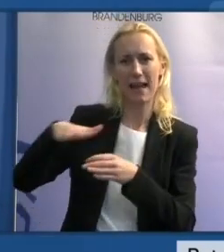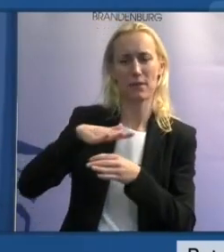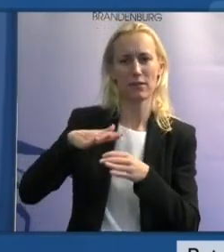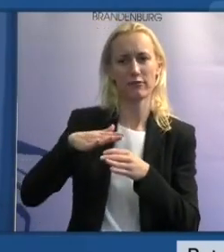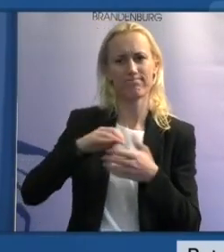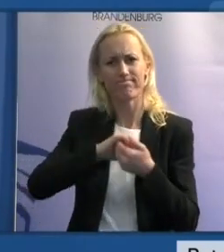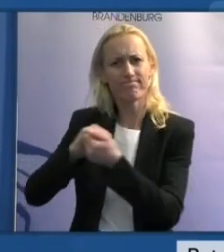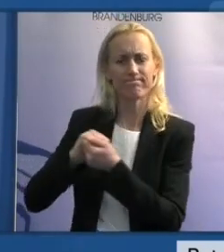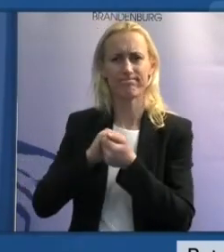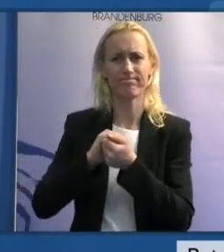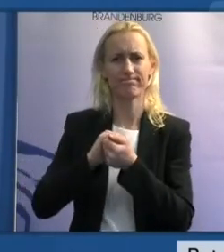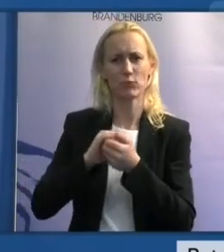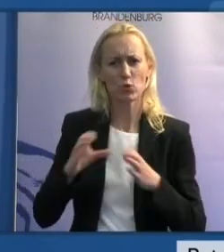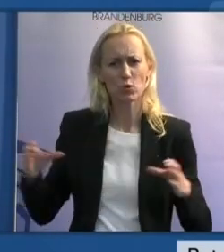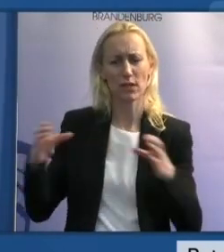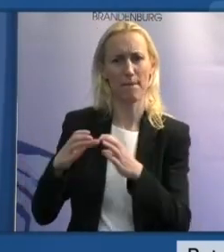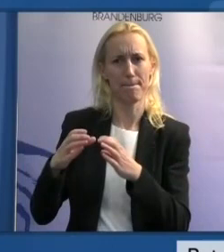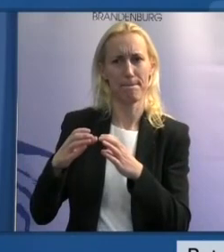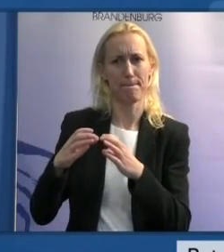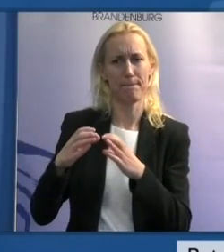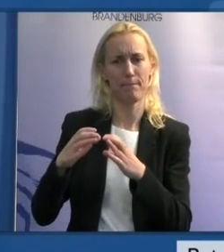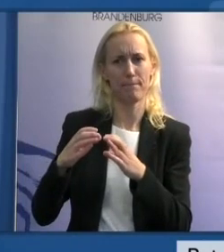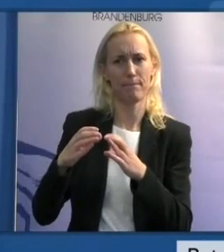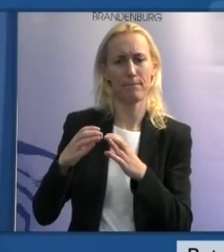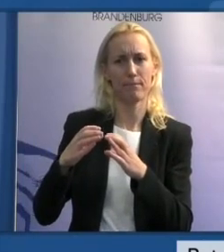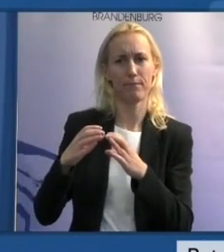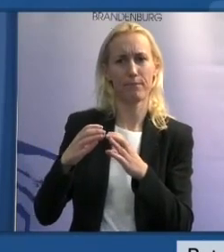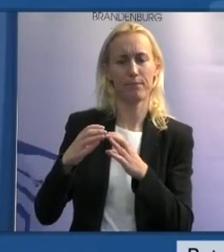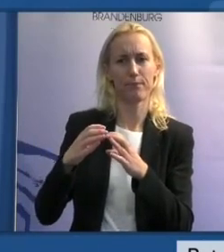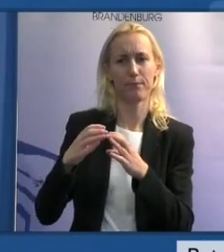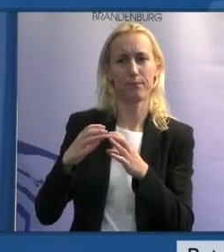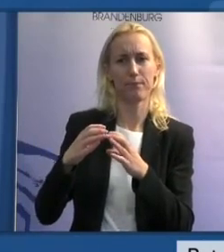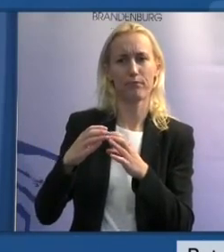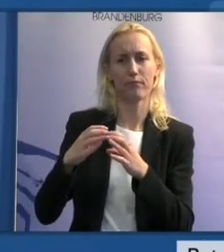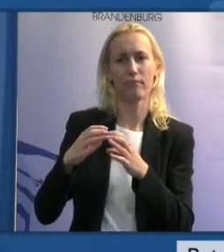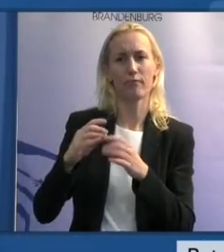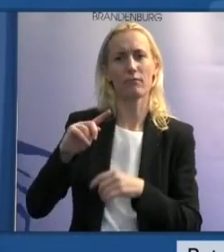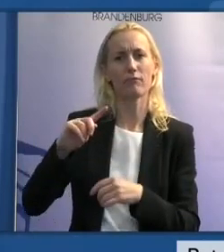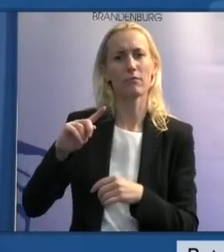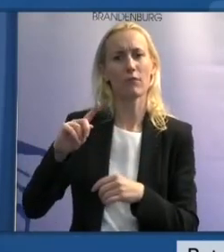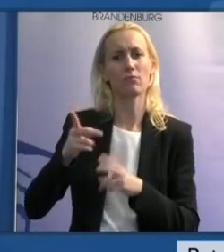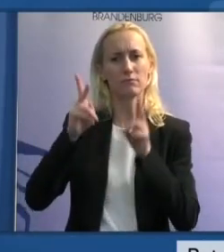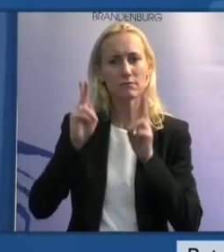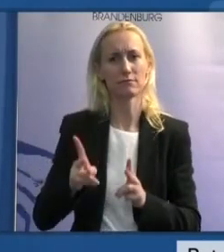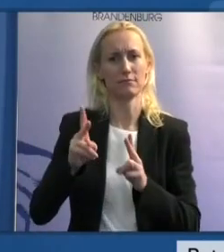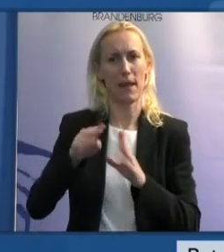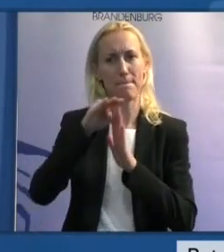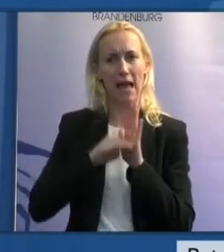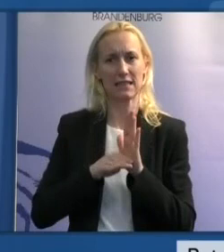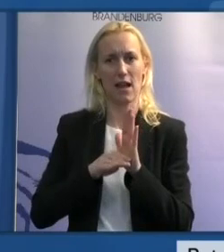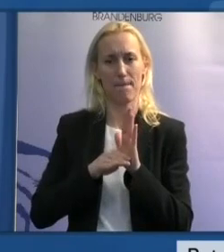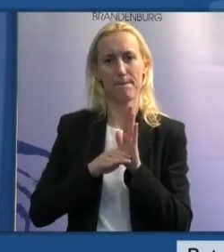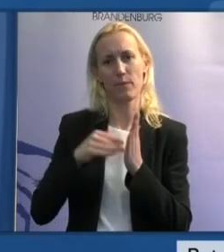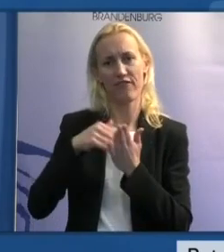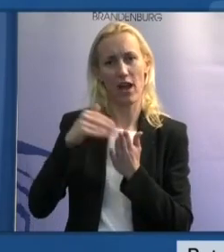entschlossen, geschlossen und vor allen Dingen auch mit den richtigen Maßnahmen